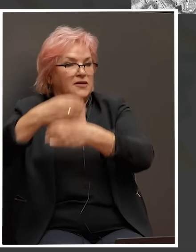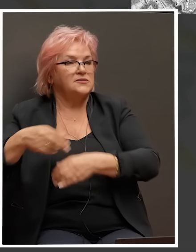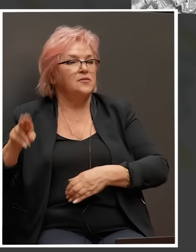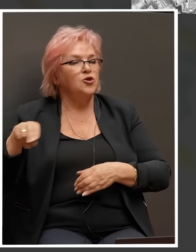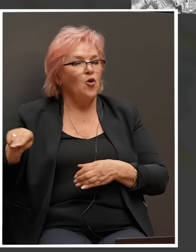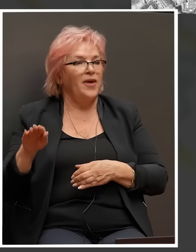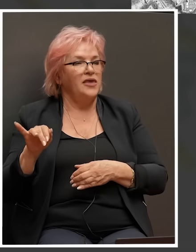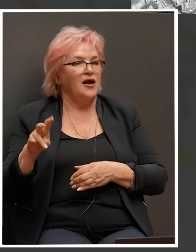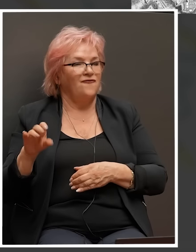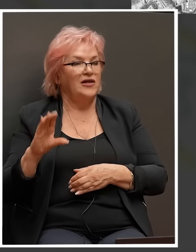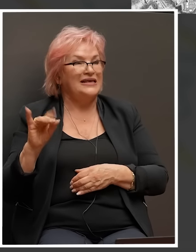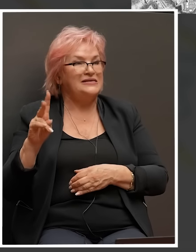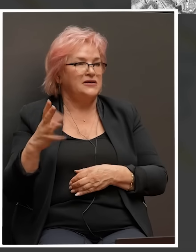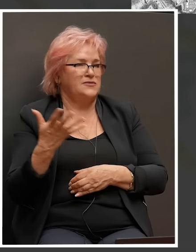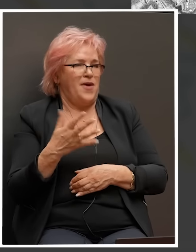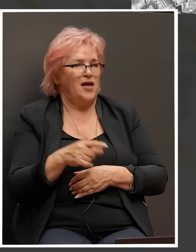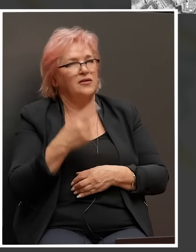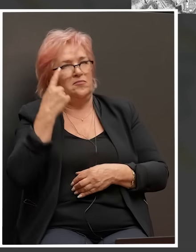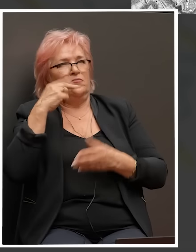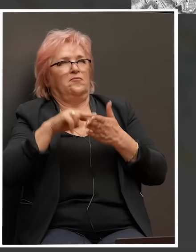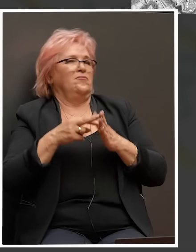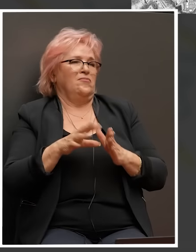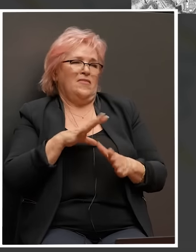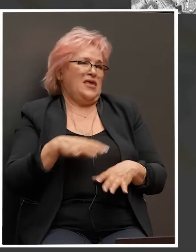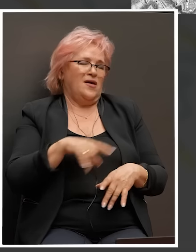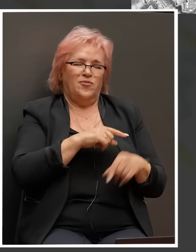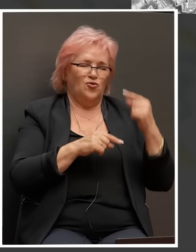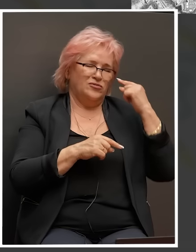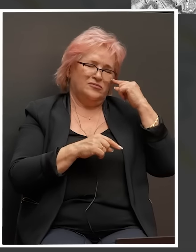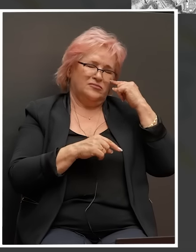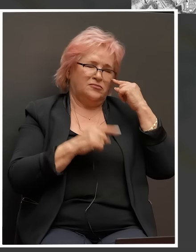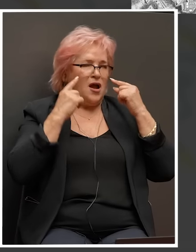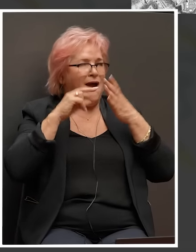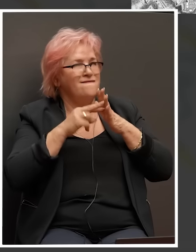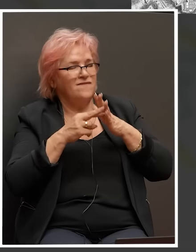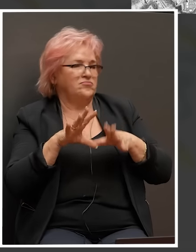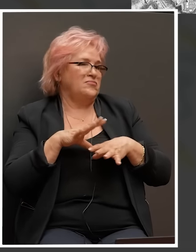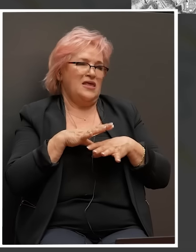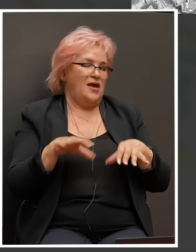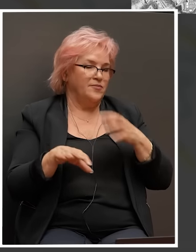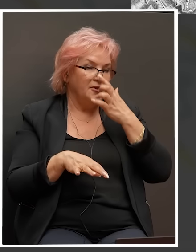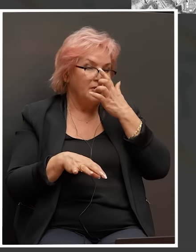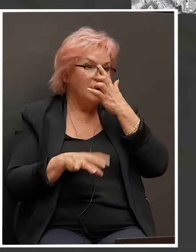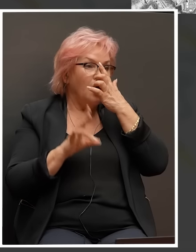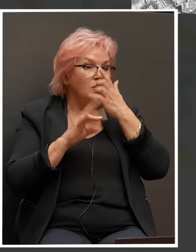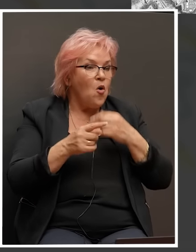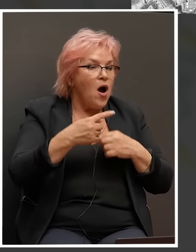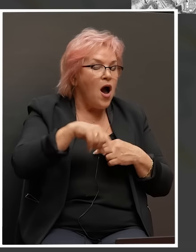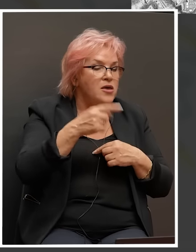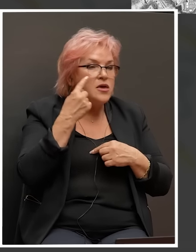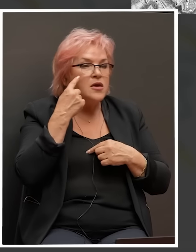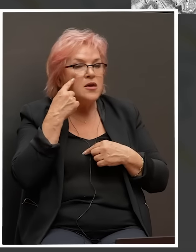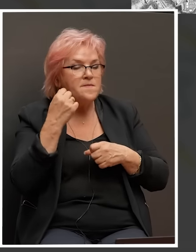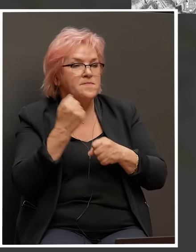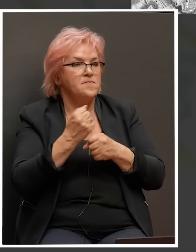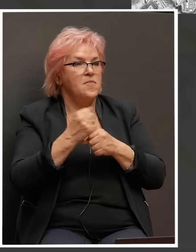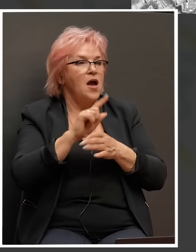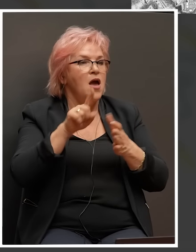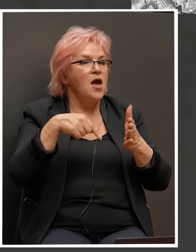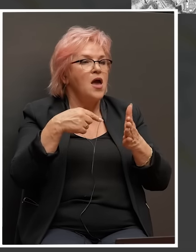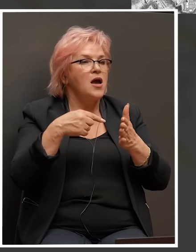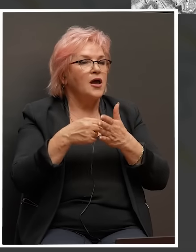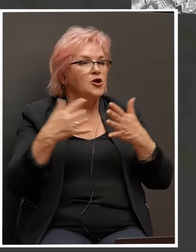Доменико Фонтана и Сикст V, не думаю, что это задумывалось изначально. Я сомневаюсь, что это прямо вот была такая задумка. Но они создают